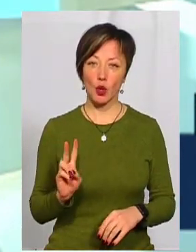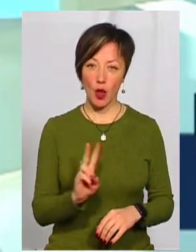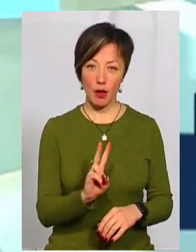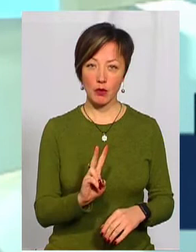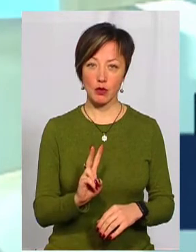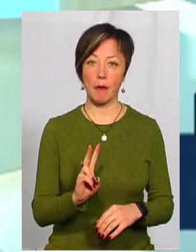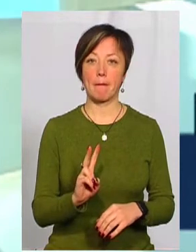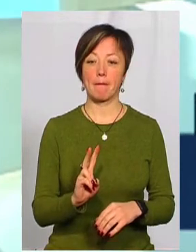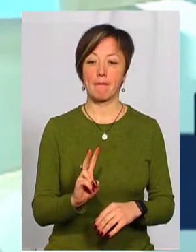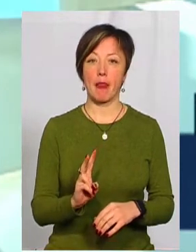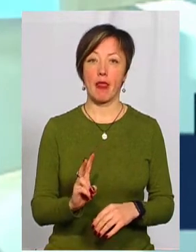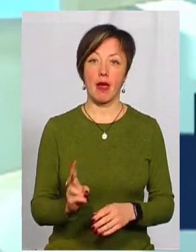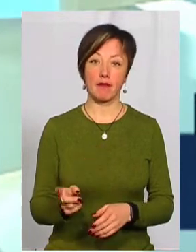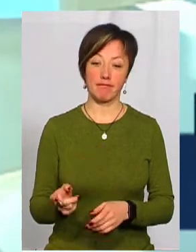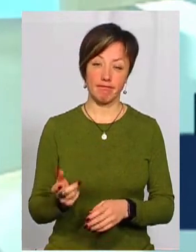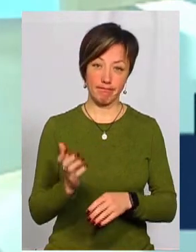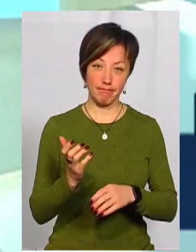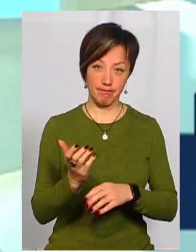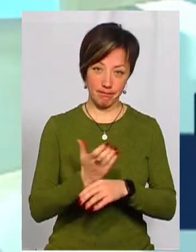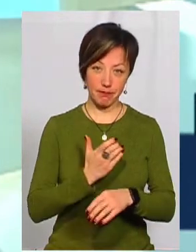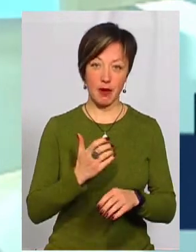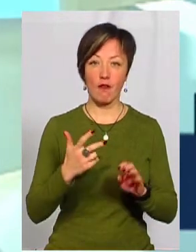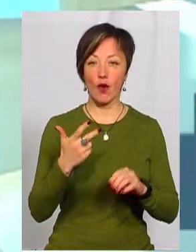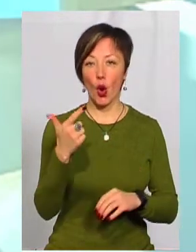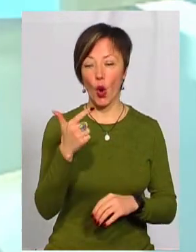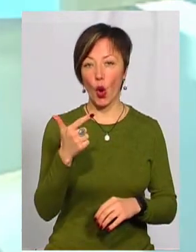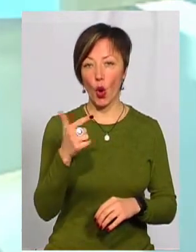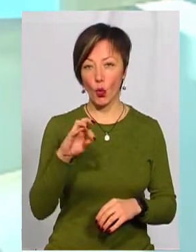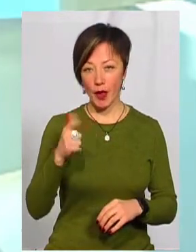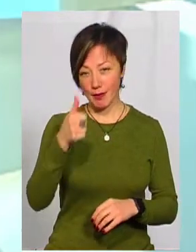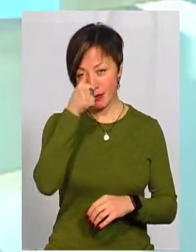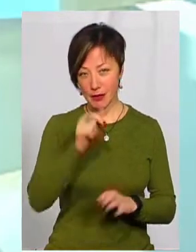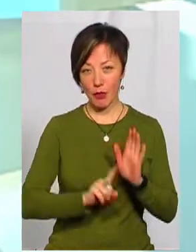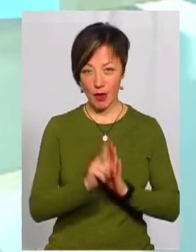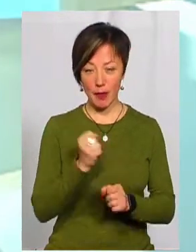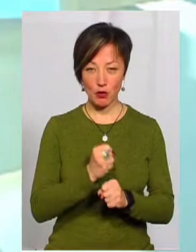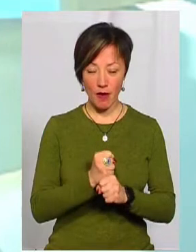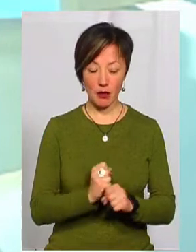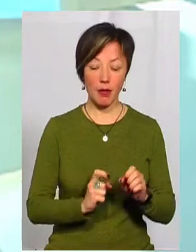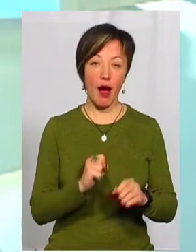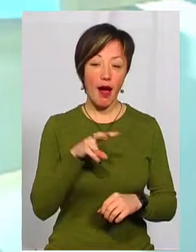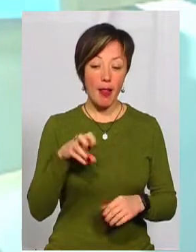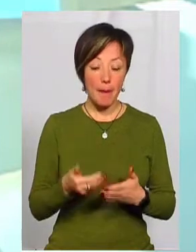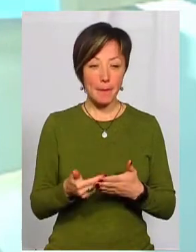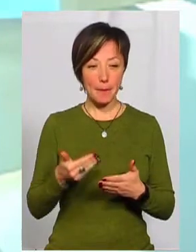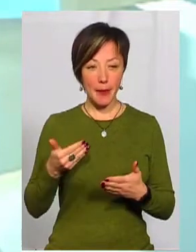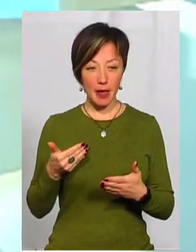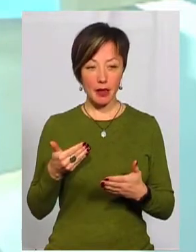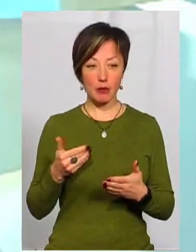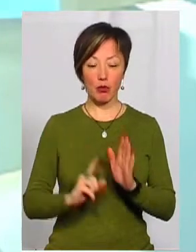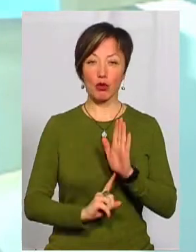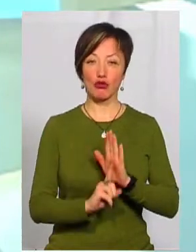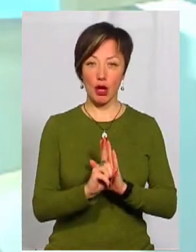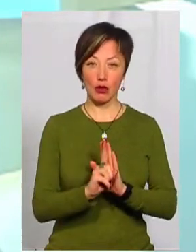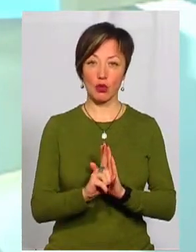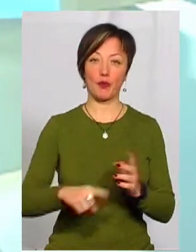в грудні місяці і мали би, якби в грудні місяці вийти вже на маршрути нашого міста. Але перед тим, як ми